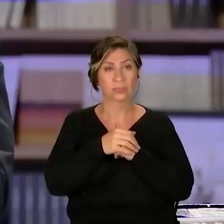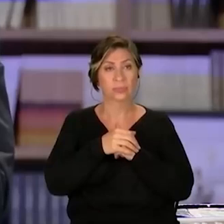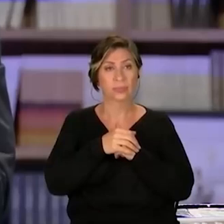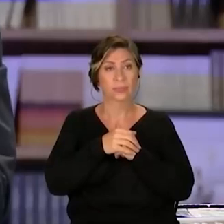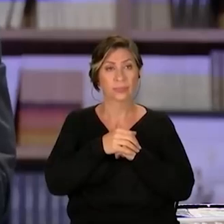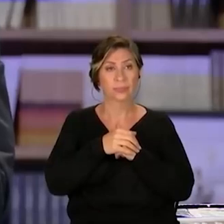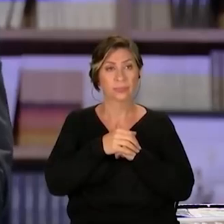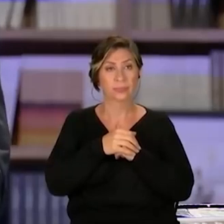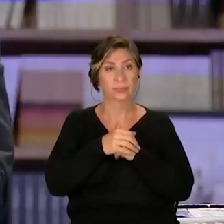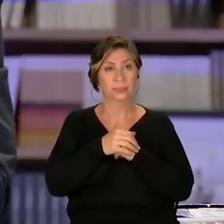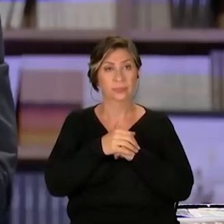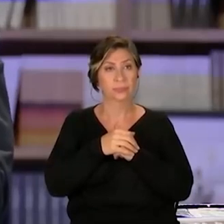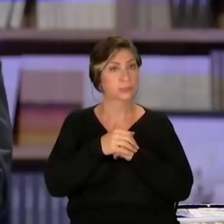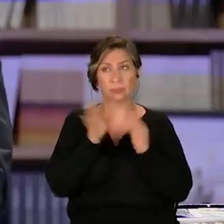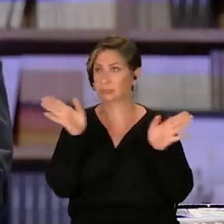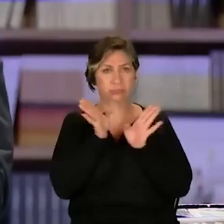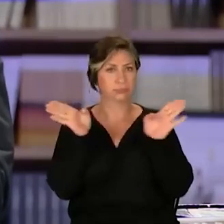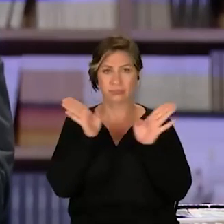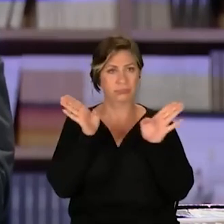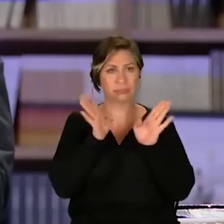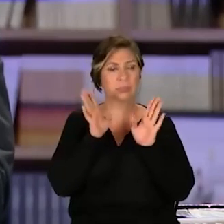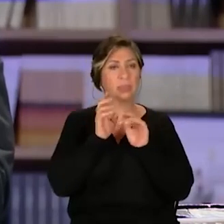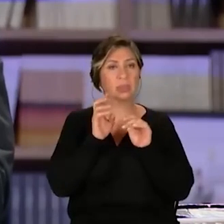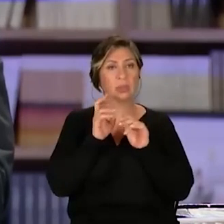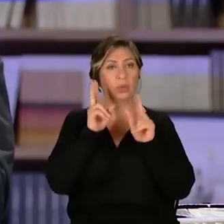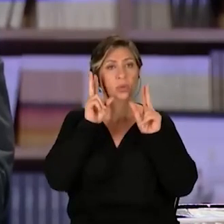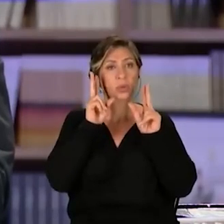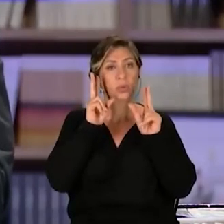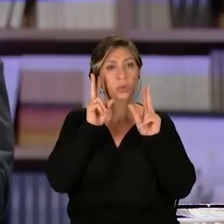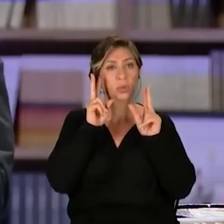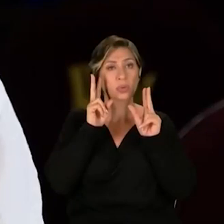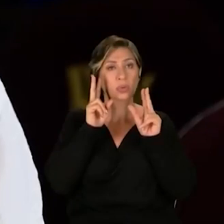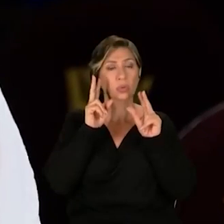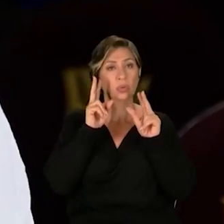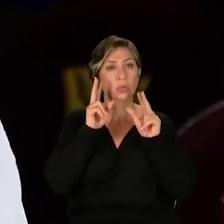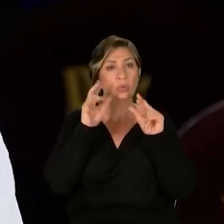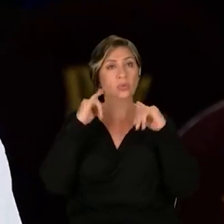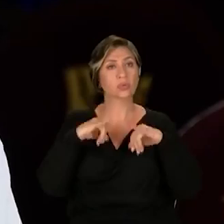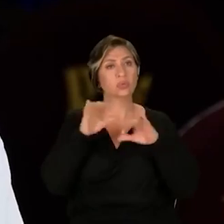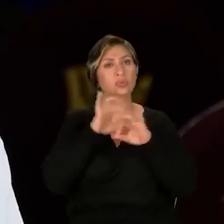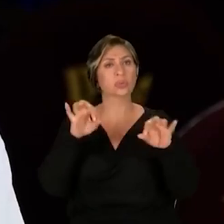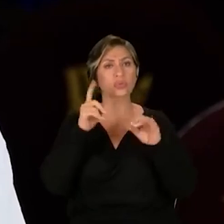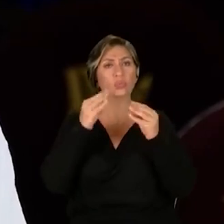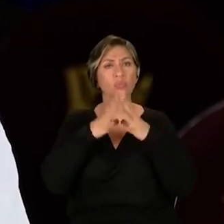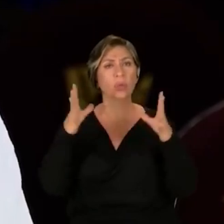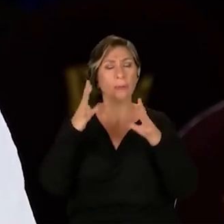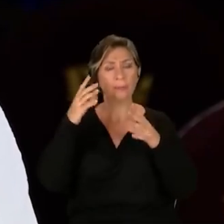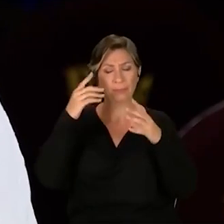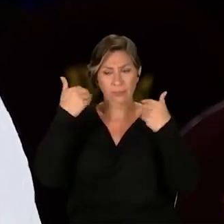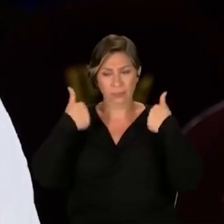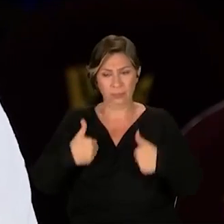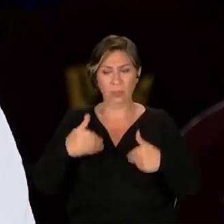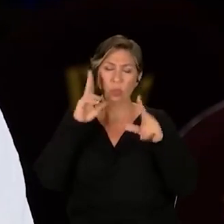Üniversitesi'nin... Pardon. Buyurun hocam. Uykusuzlukların çok büyük bir bölümünü bu oluşturmaya başlıyor.